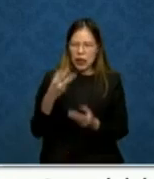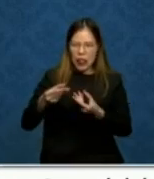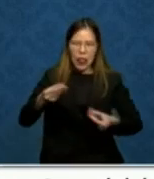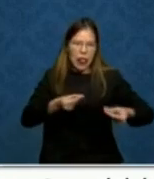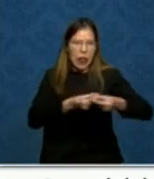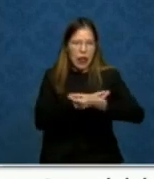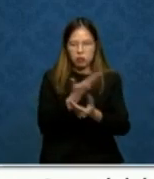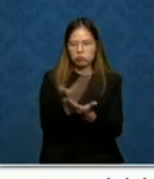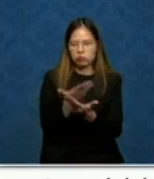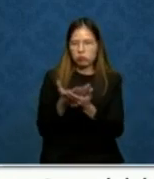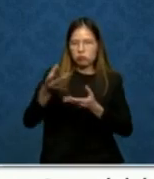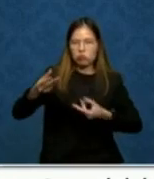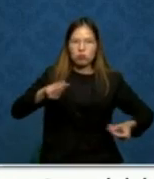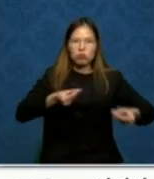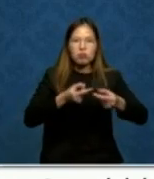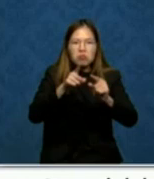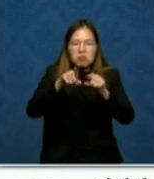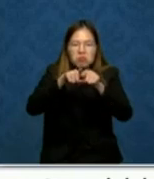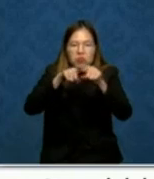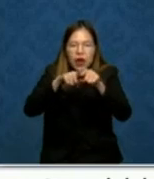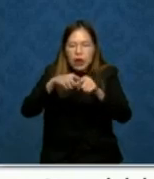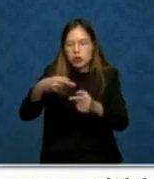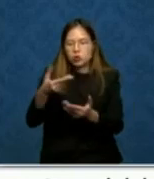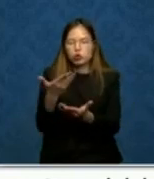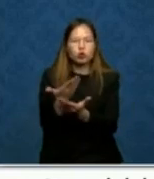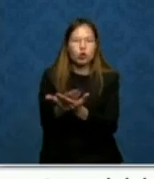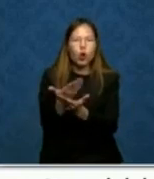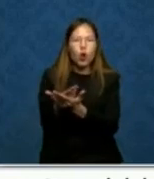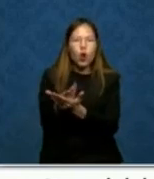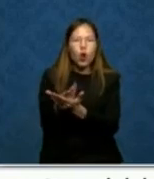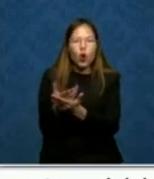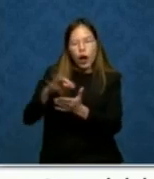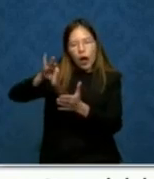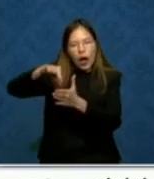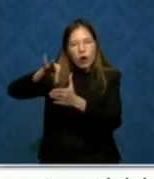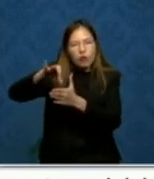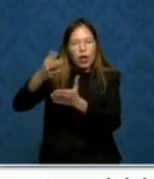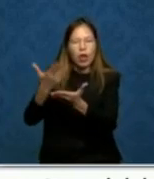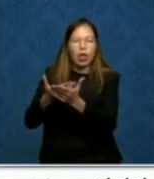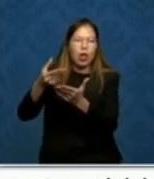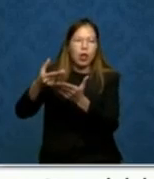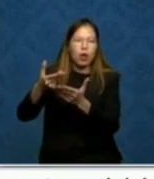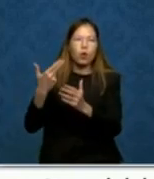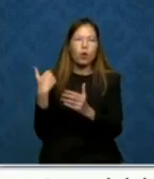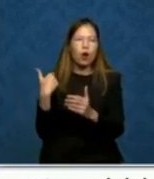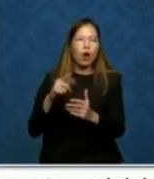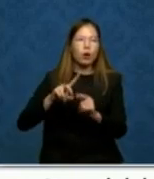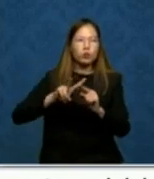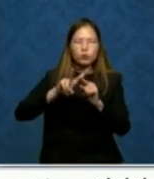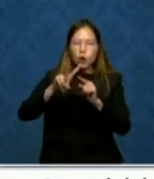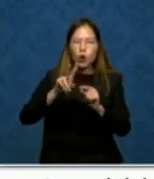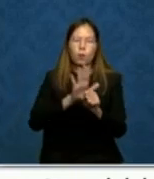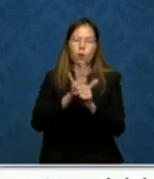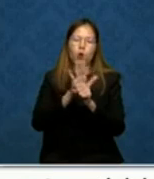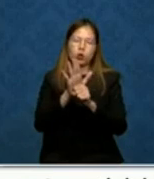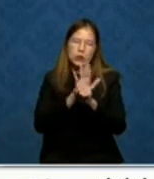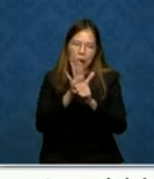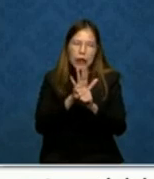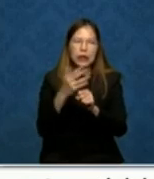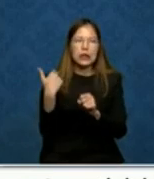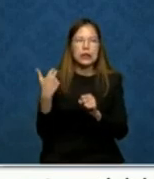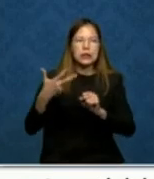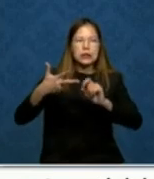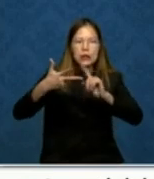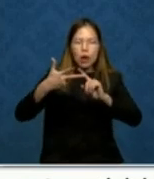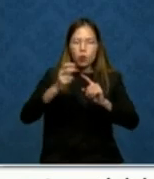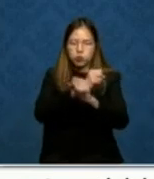วอย่างท่านประธานก็คือซองกาแฟนั่นแหละ2ความพอใจทางเพศ3การคุ้มครองความปลอดภัย